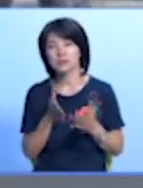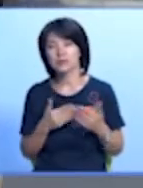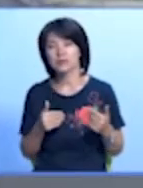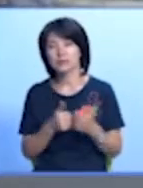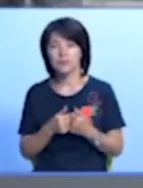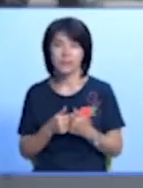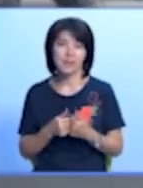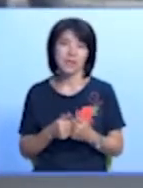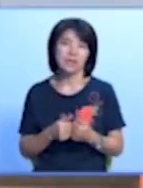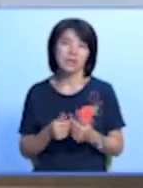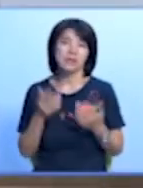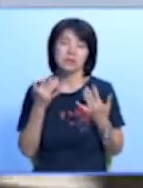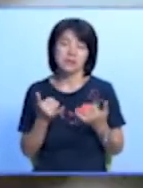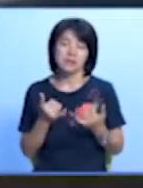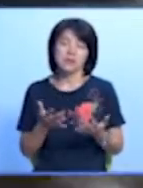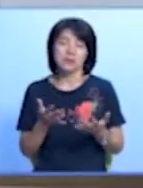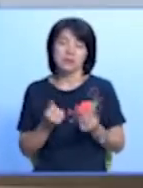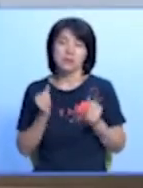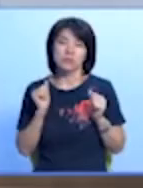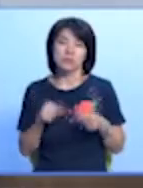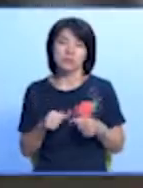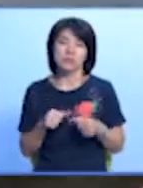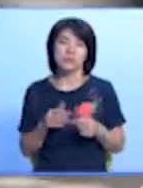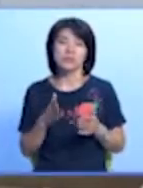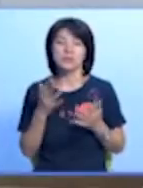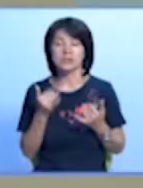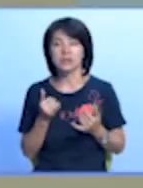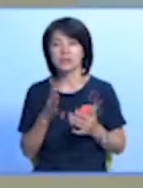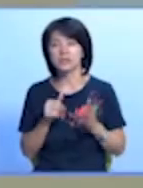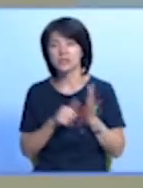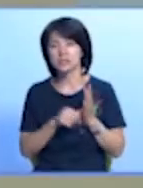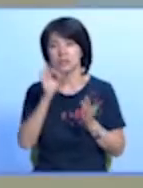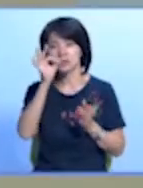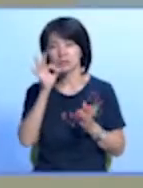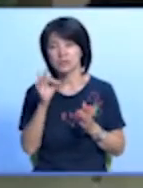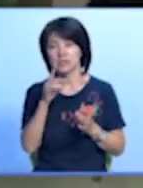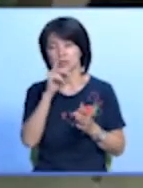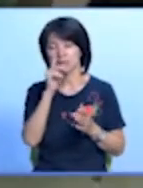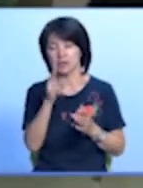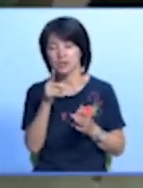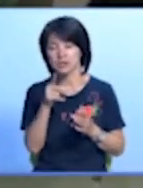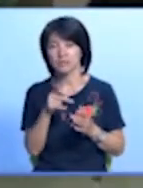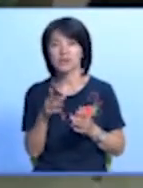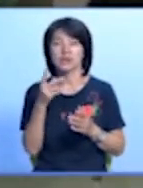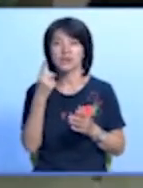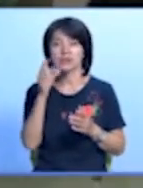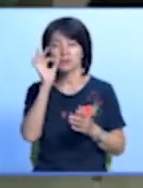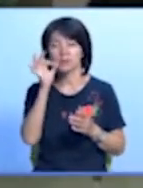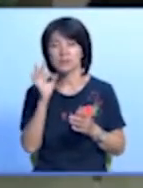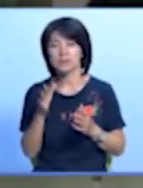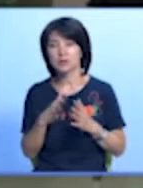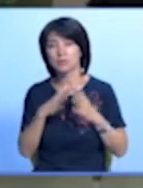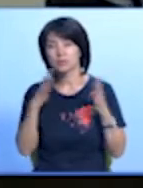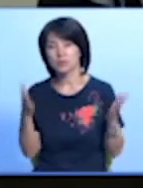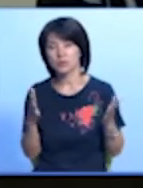программе, получить квартиру стало еще доступнее. Ставка по кредиту составляет 6% годовых, что всего на 1% больше, чем по